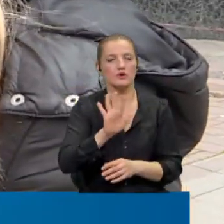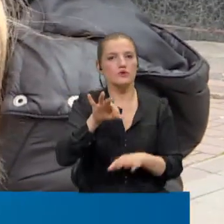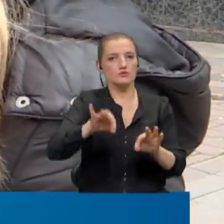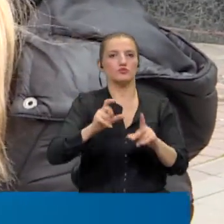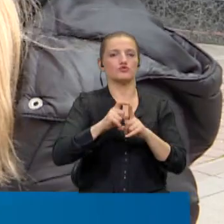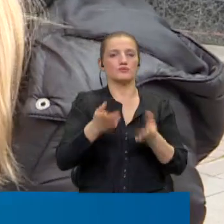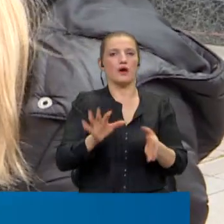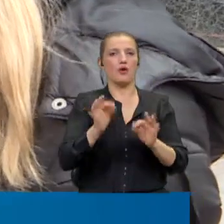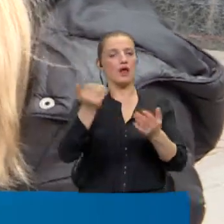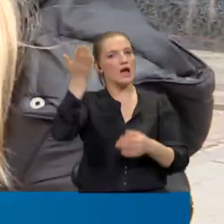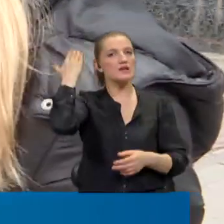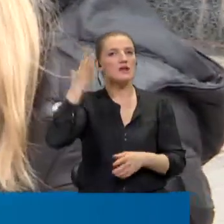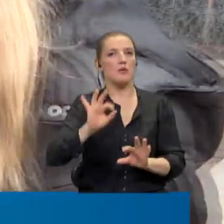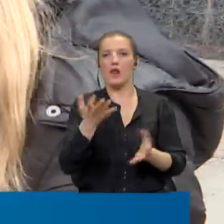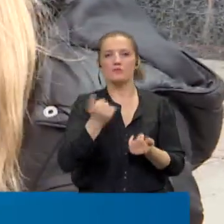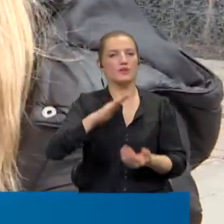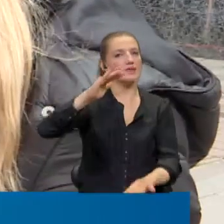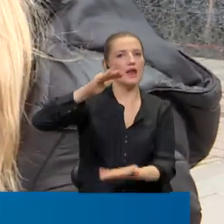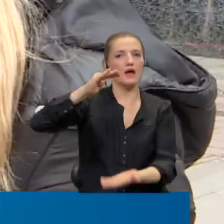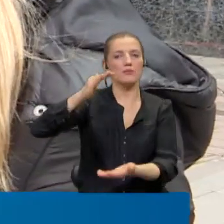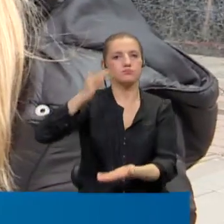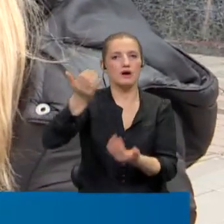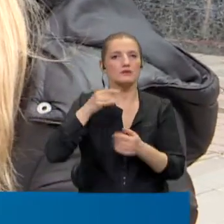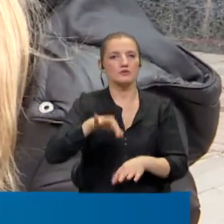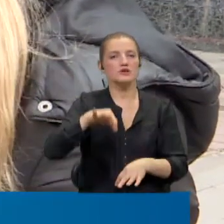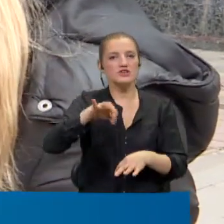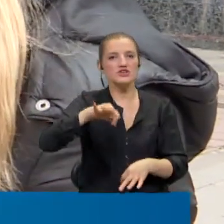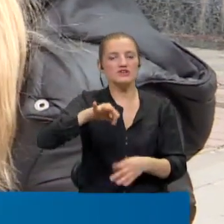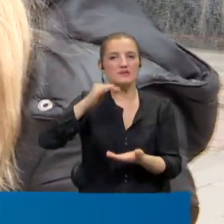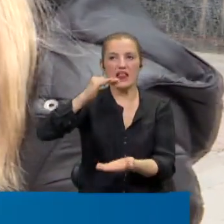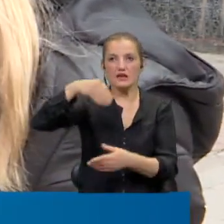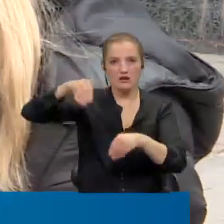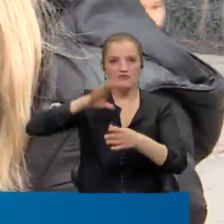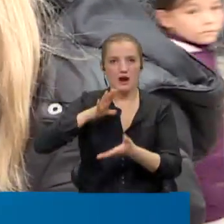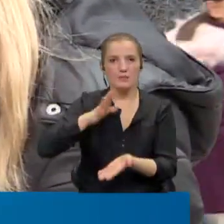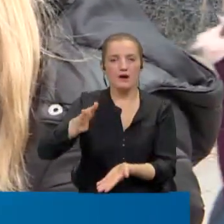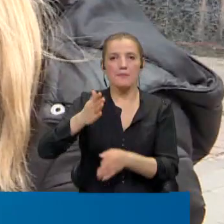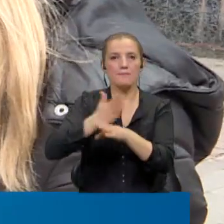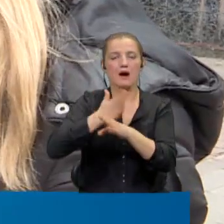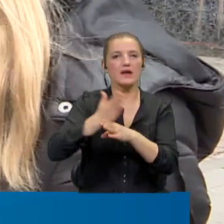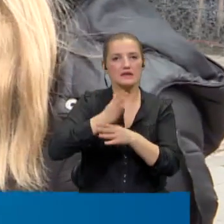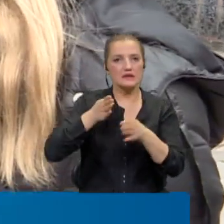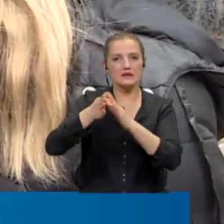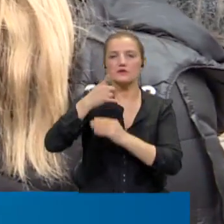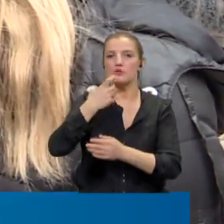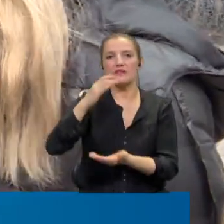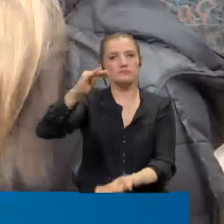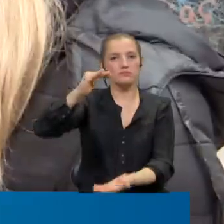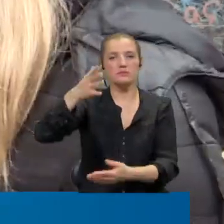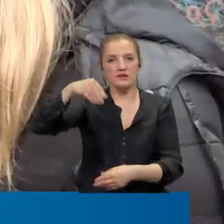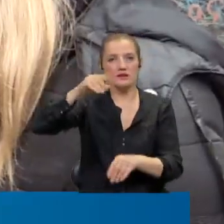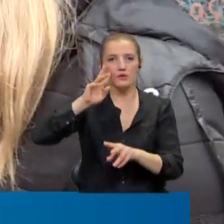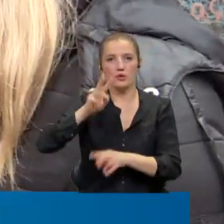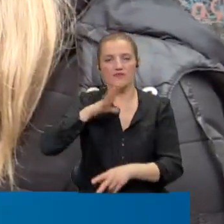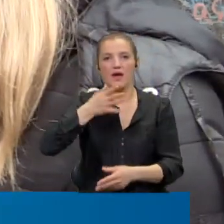de uçurumda öyle alıyoruz Eskiden böyle alıyorduk tenekeyle alıyorduk şimdi ne geç satan var mı kimi markete ne gene çalışacağız adamı gördünüz